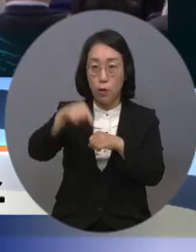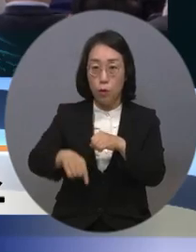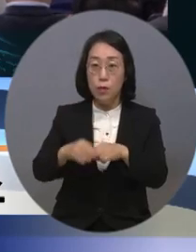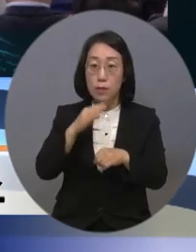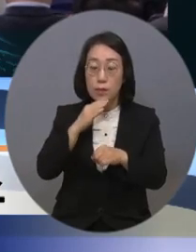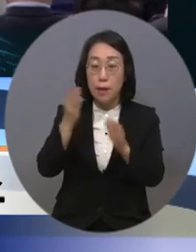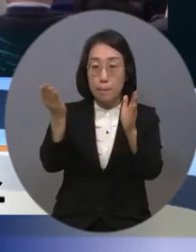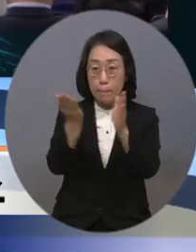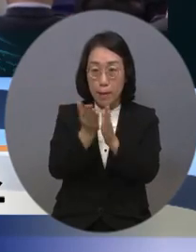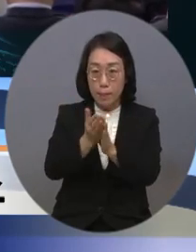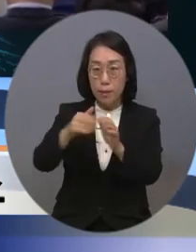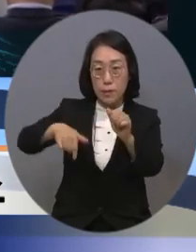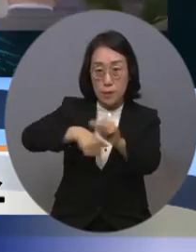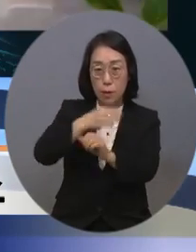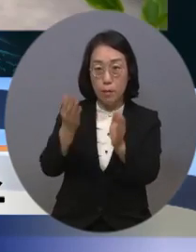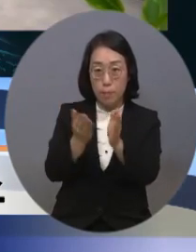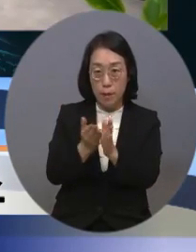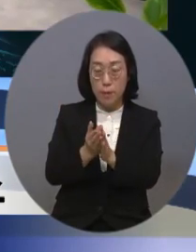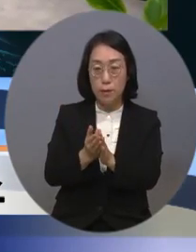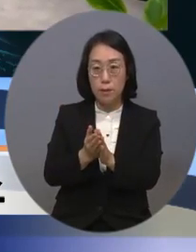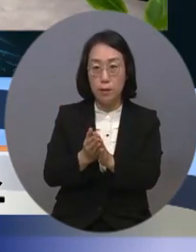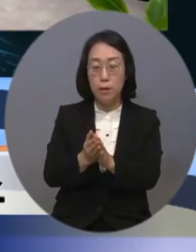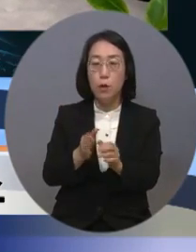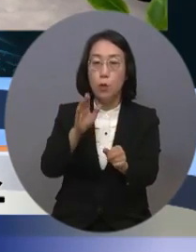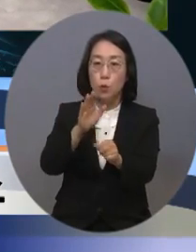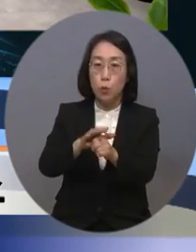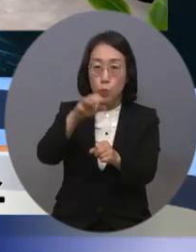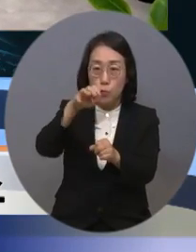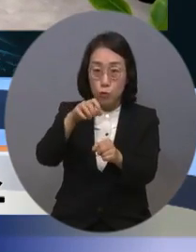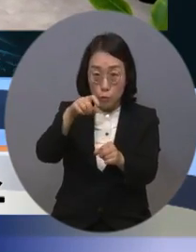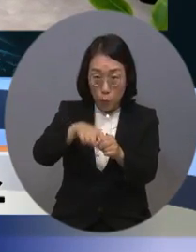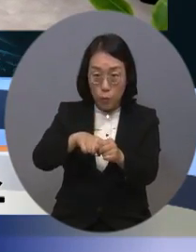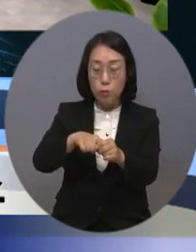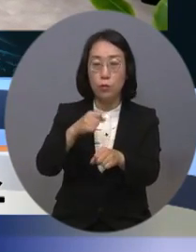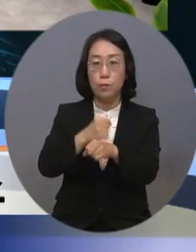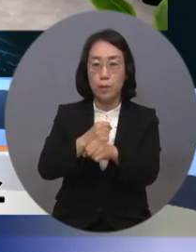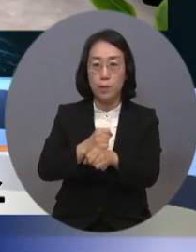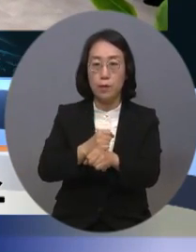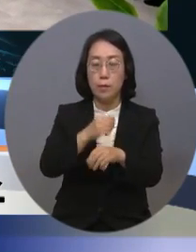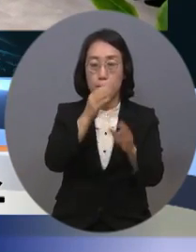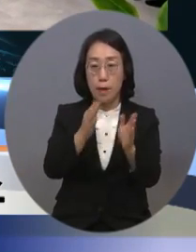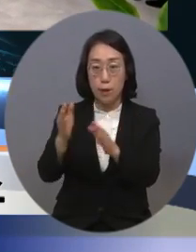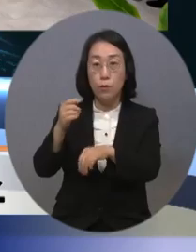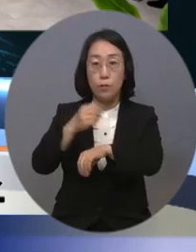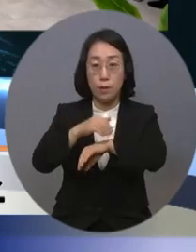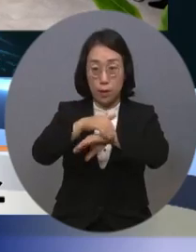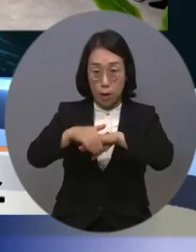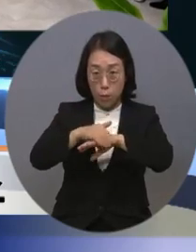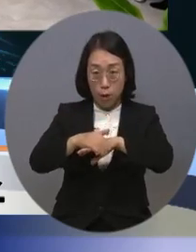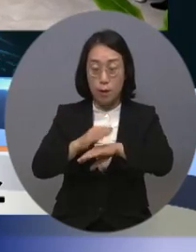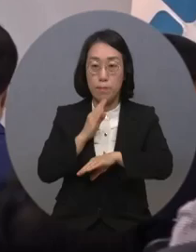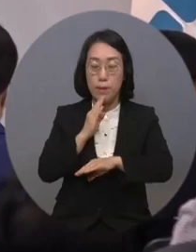실질적 도움을 주는 원스톱 시스템을 구축할 예정이라고 하는데요. 보도에 정우선 기자입니다.